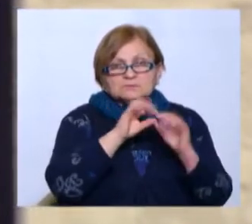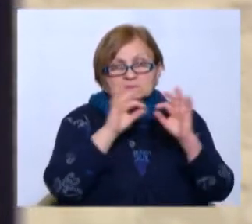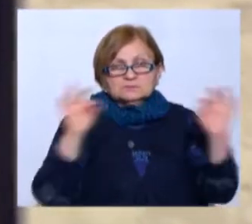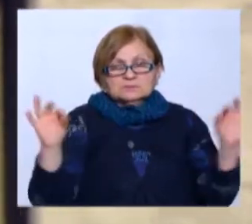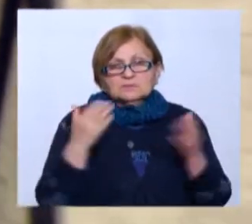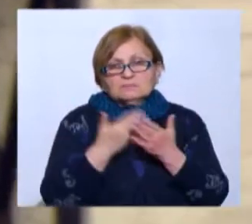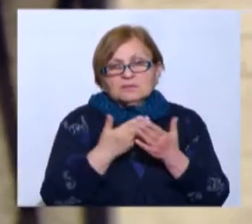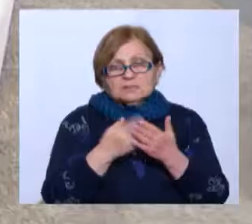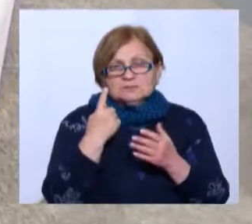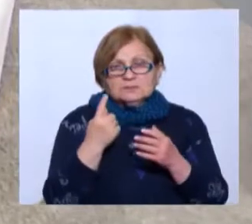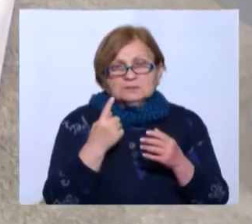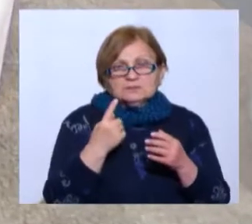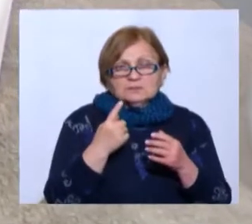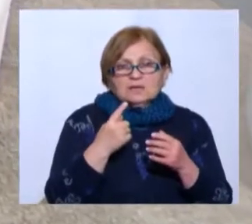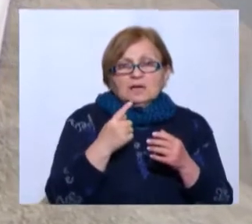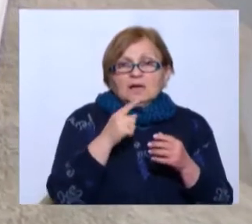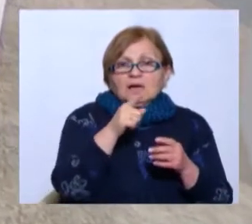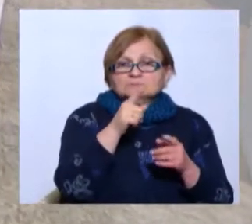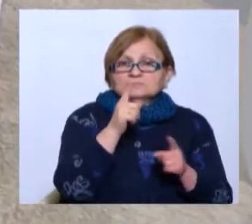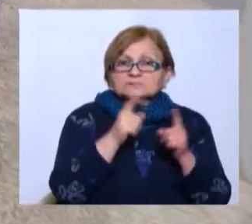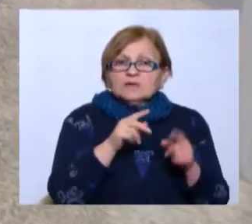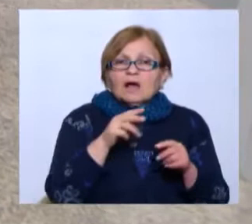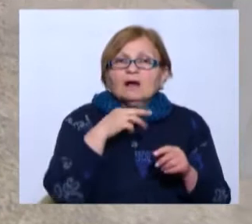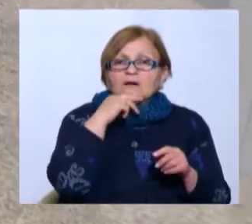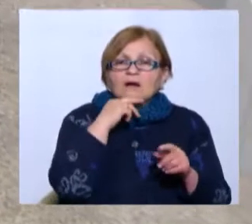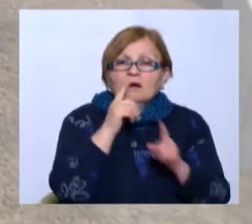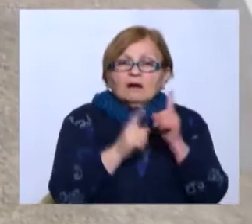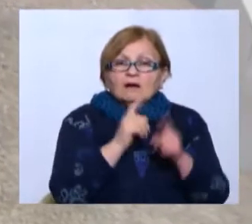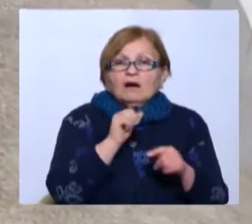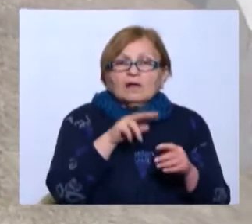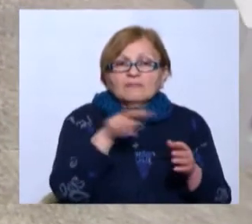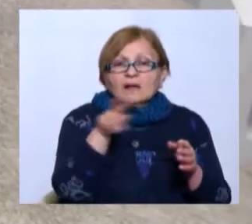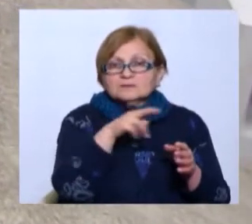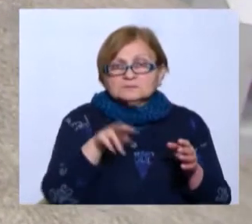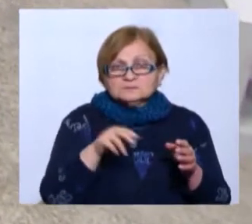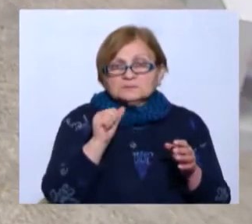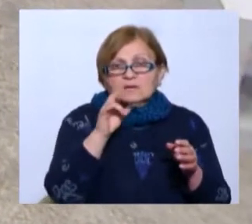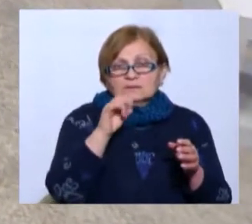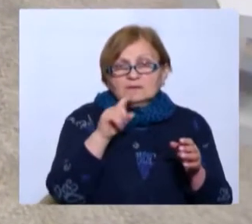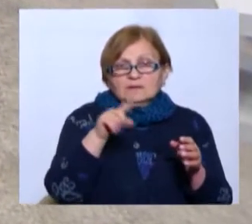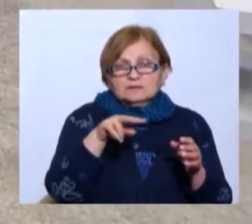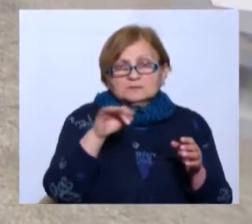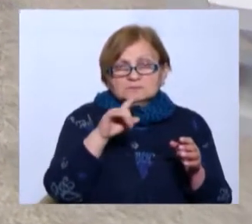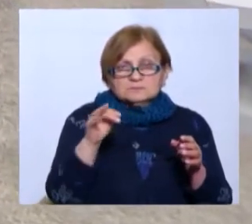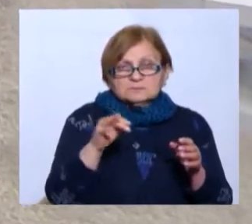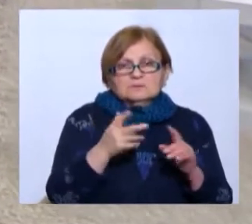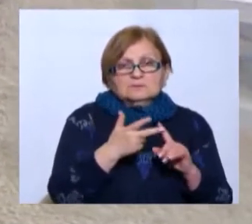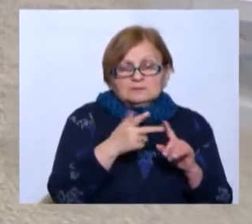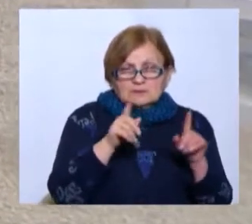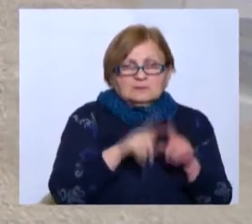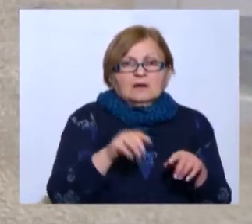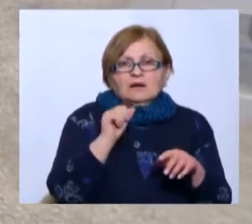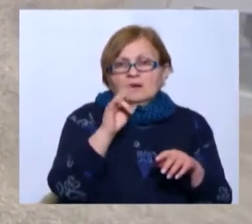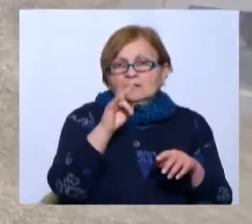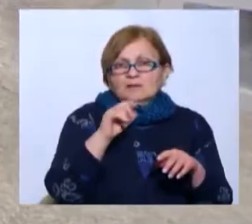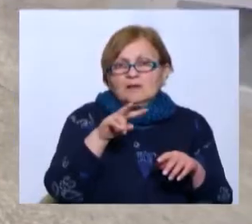ერთი მაგალითი. ანალიზი, მეორე მაგალითი, კვლავ ანალიზი, მესამე მაგალითი და რომელიც